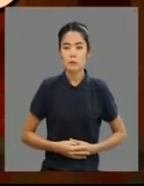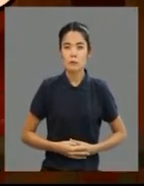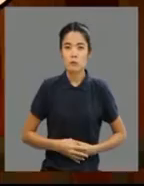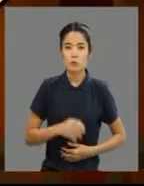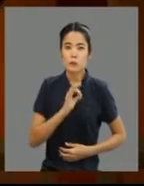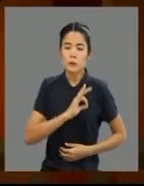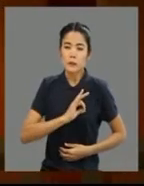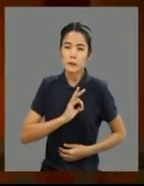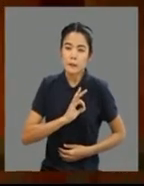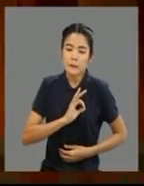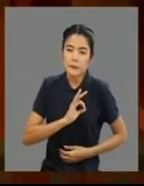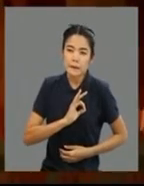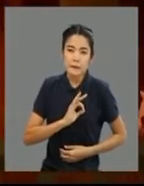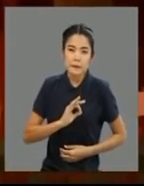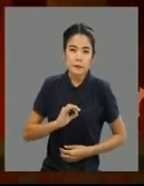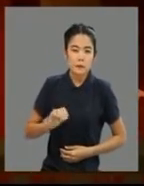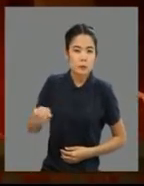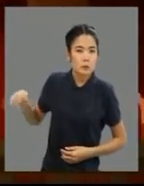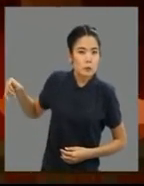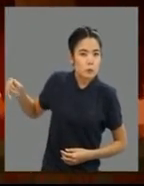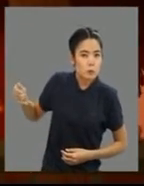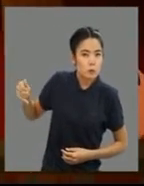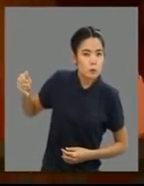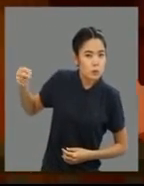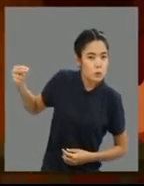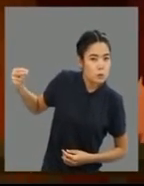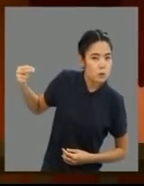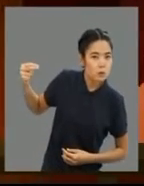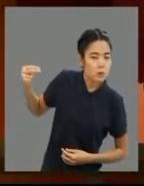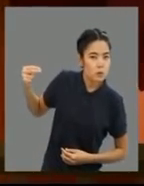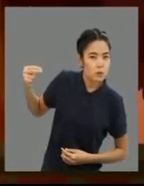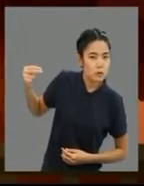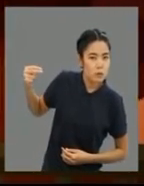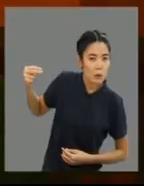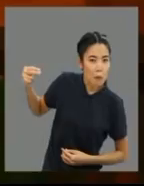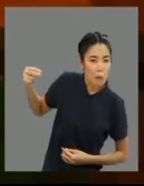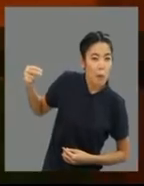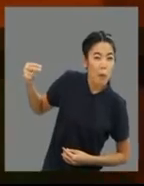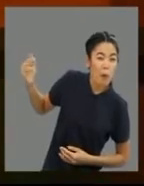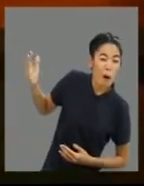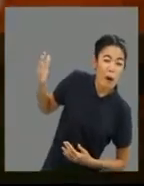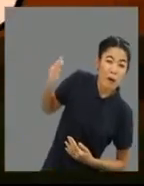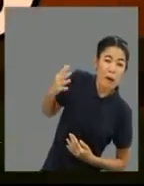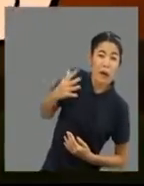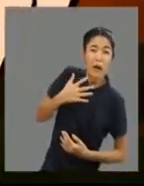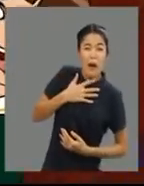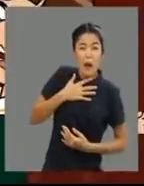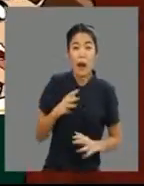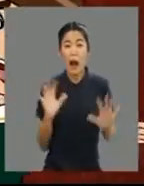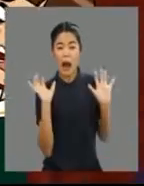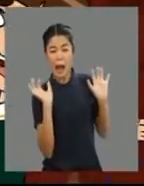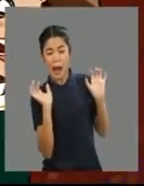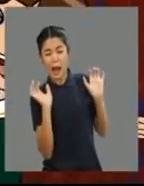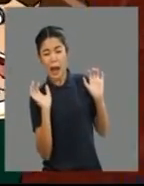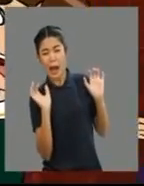ขารู้สึกได้ว่ามีอะไรบางอย่างกำลังจ้องเขาจากด้านหลังและมันกำลังจะพุ่งมาหาเขาอย่างรวดเร็ว